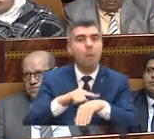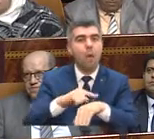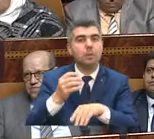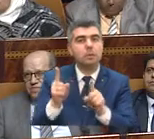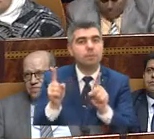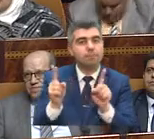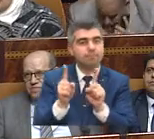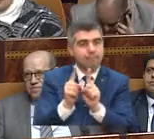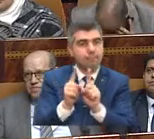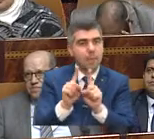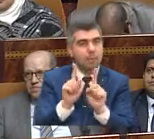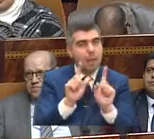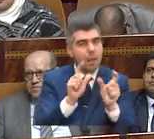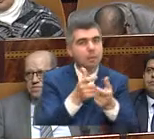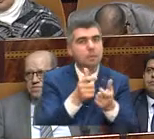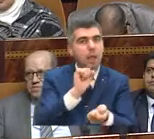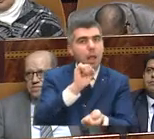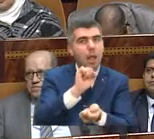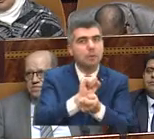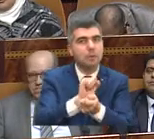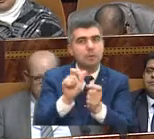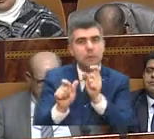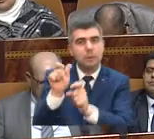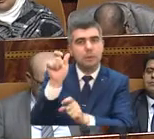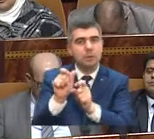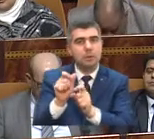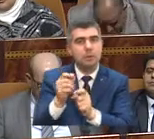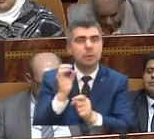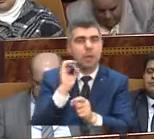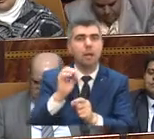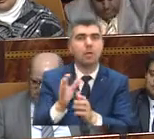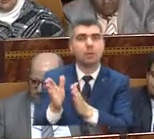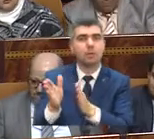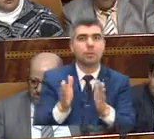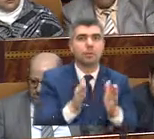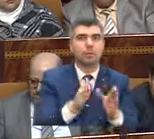مجرمي مرتكب هذه الجريمة الشنعة. وشكرا. شكرا.